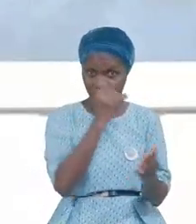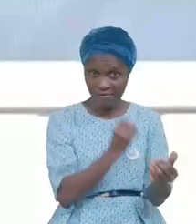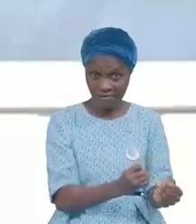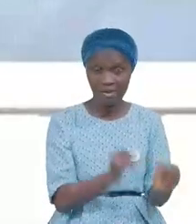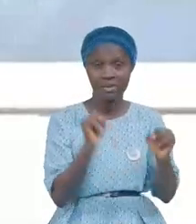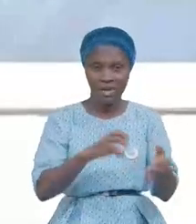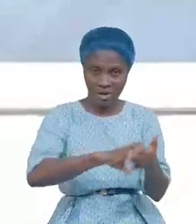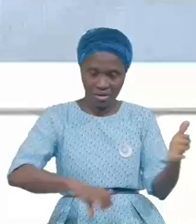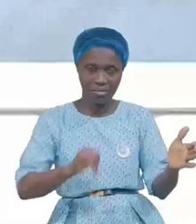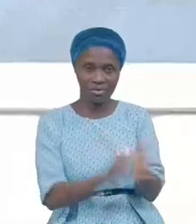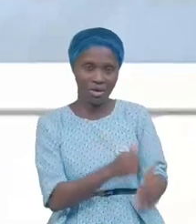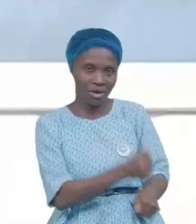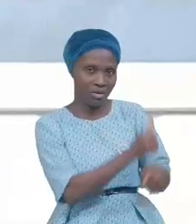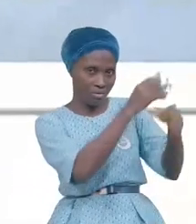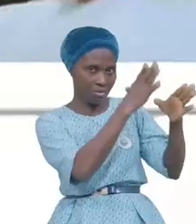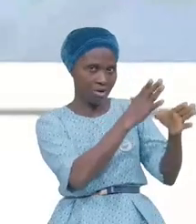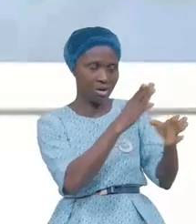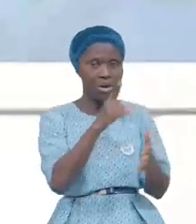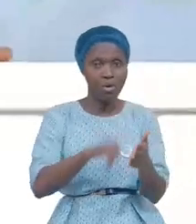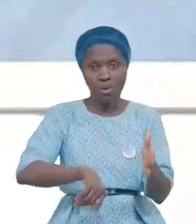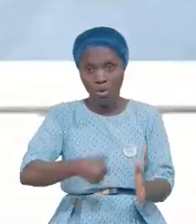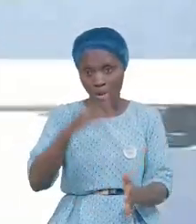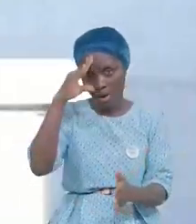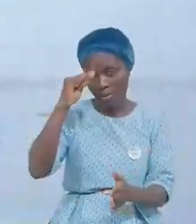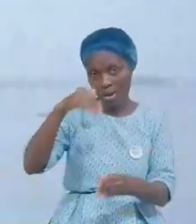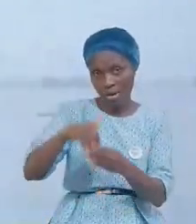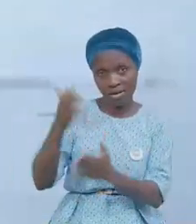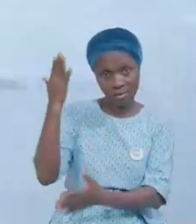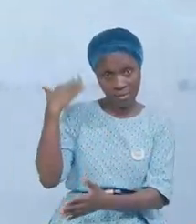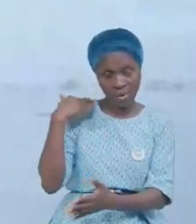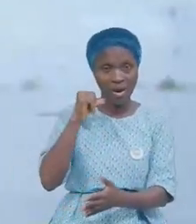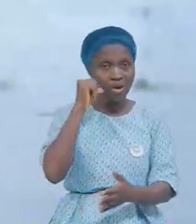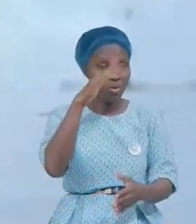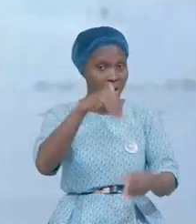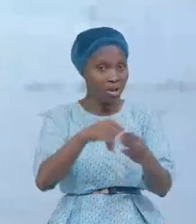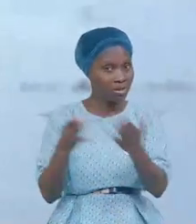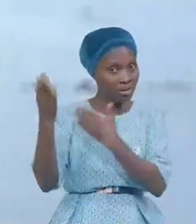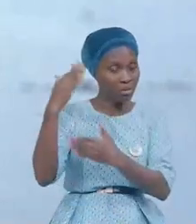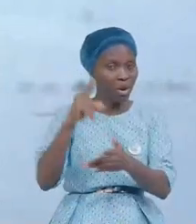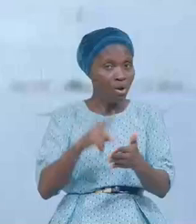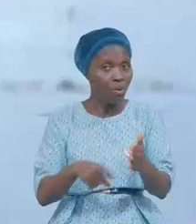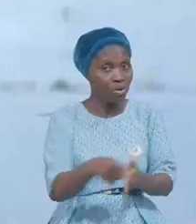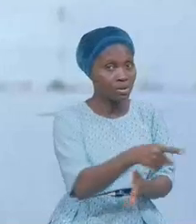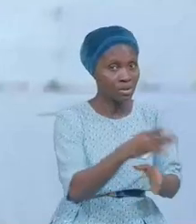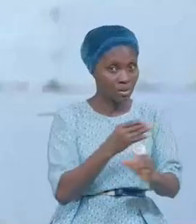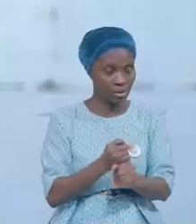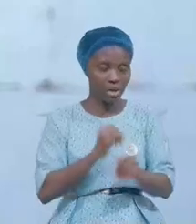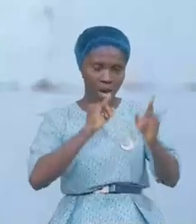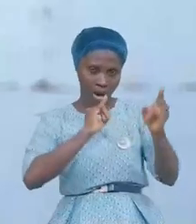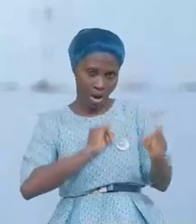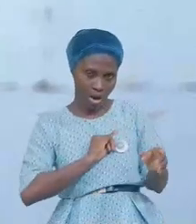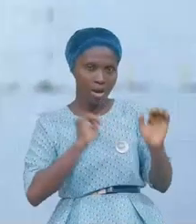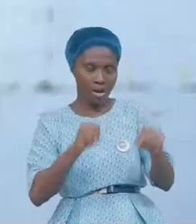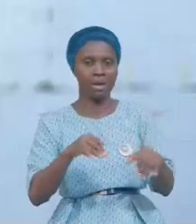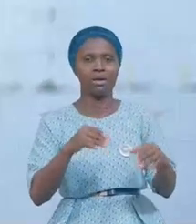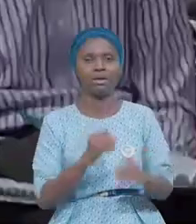que les autres hommes par le passé, les femmes du passé, ce qu'elles ont eu, moi aussi je peux l'avoir, tu peux l'avoir et